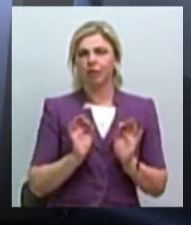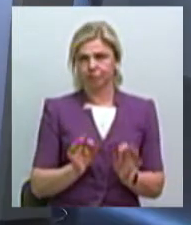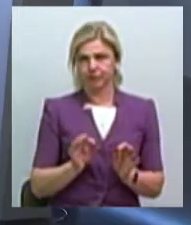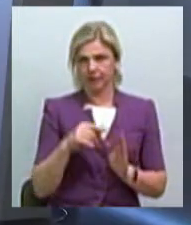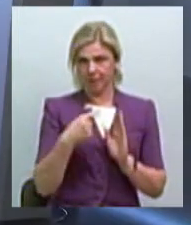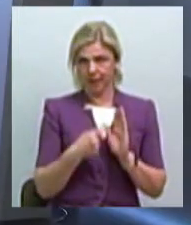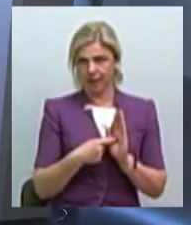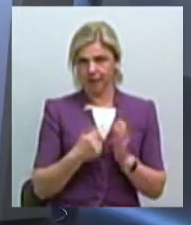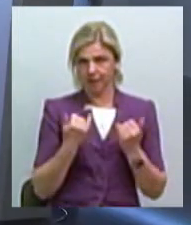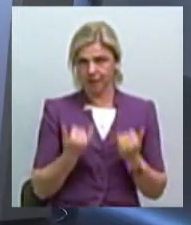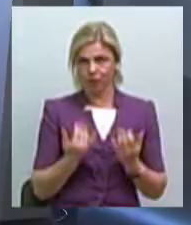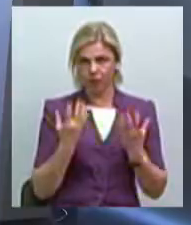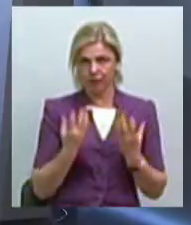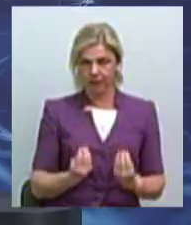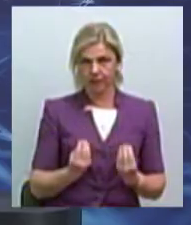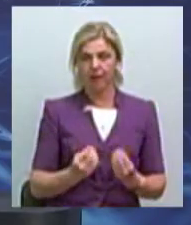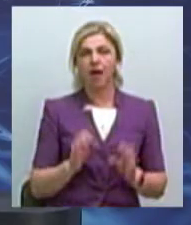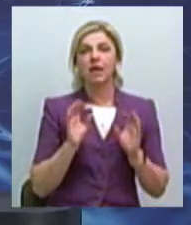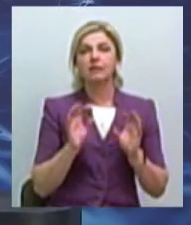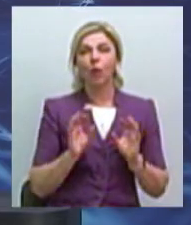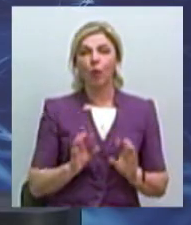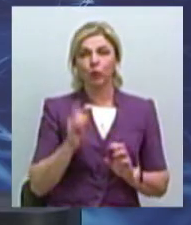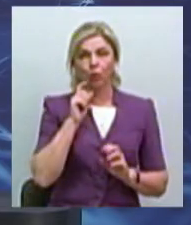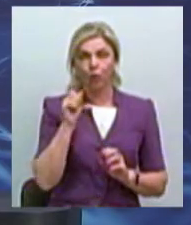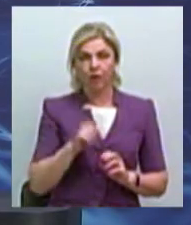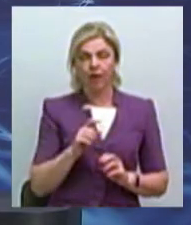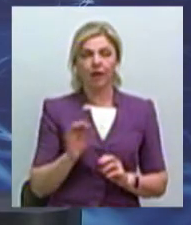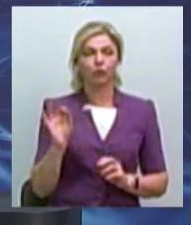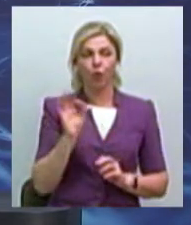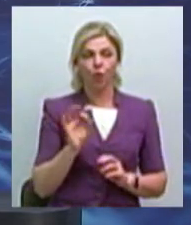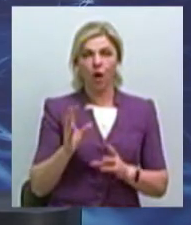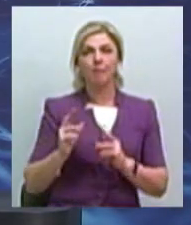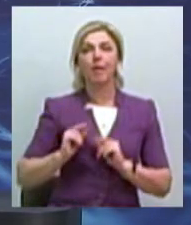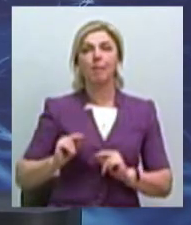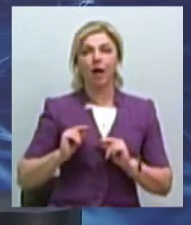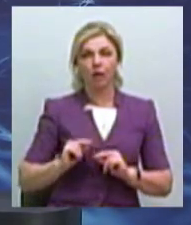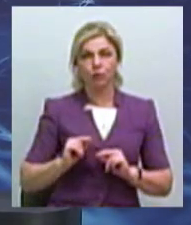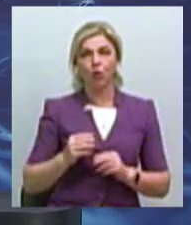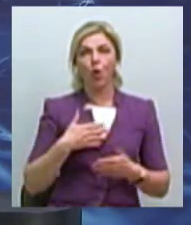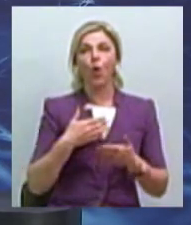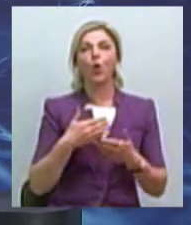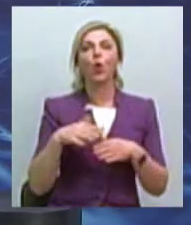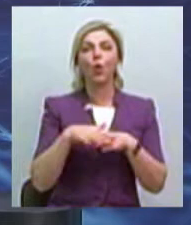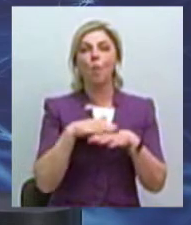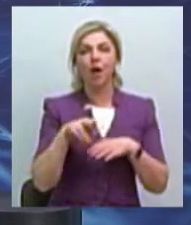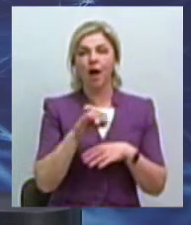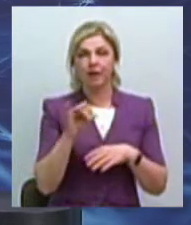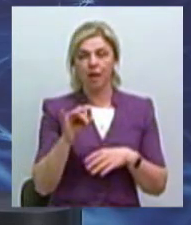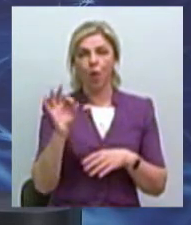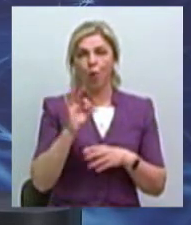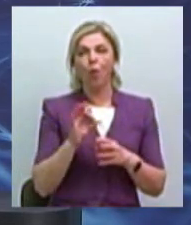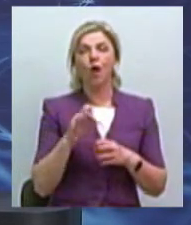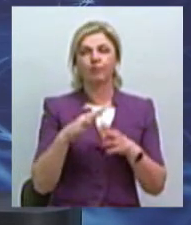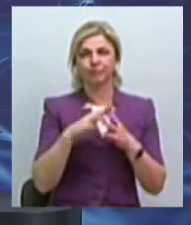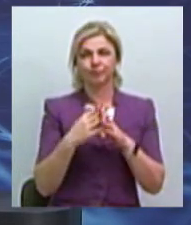день. Закон України про співпрацю громад, про співробітництво